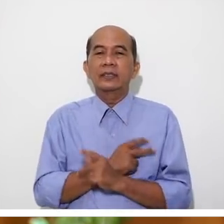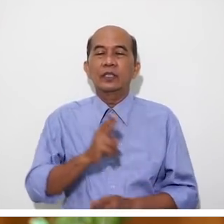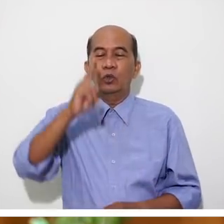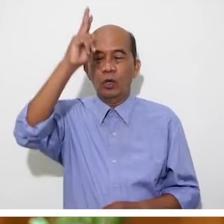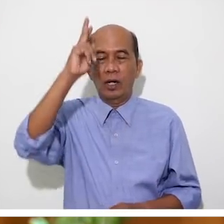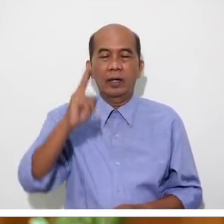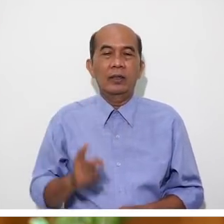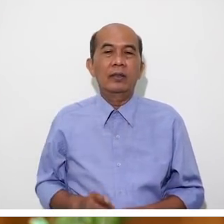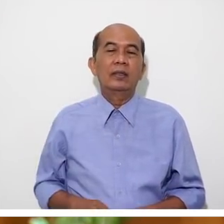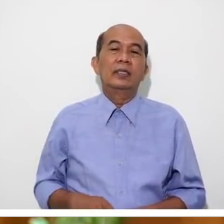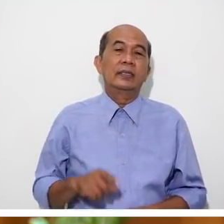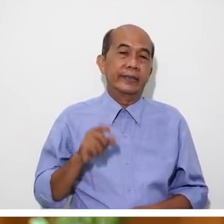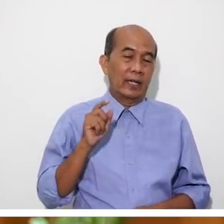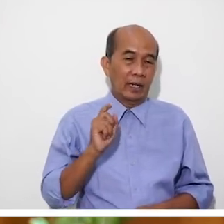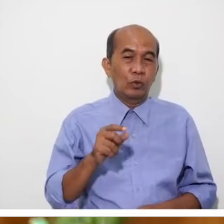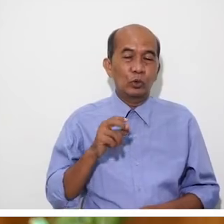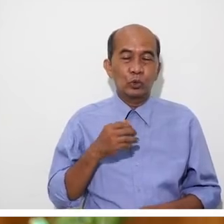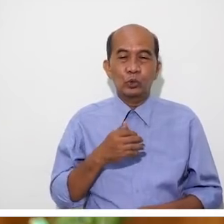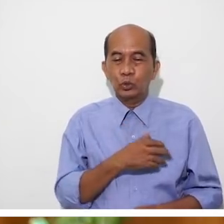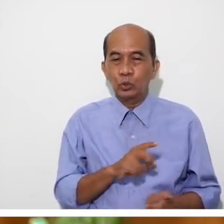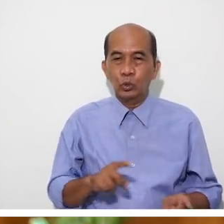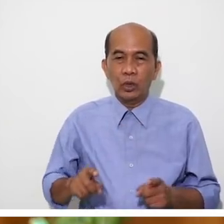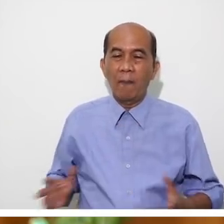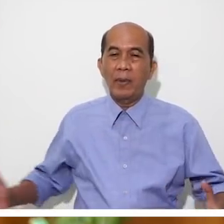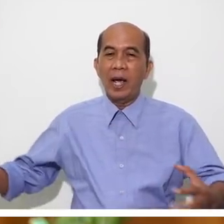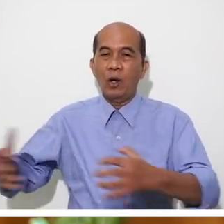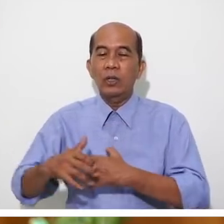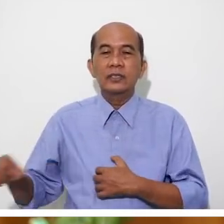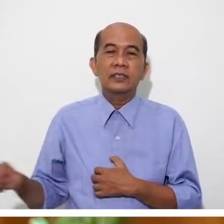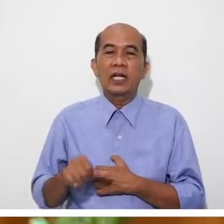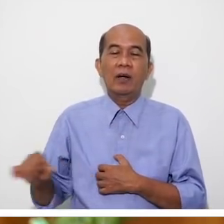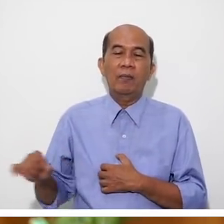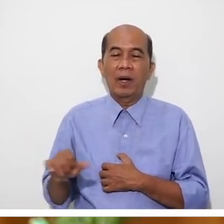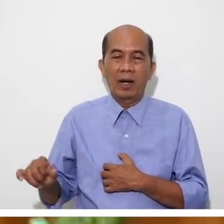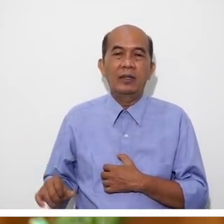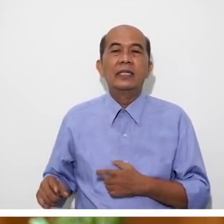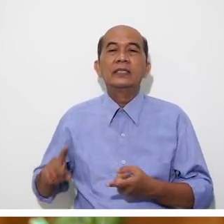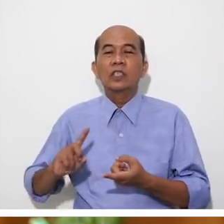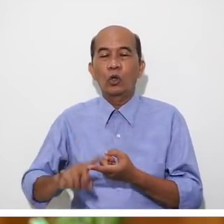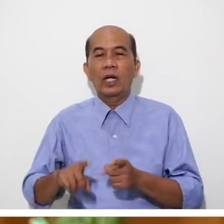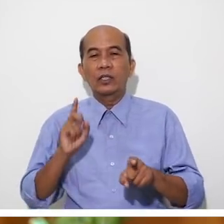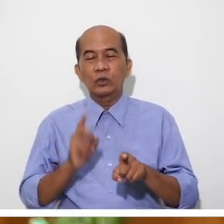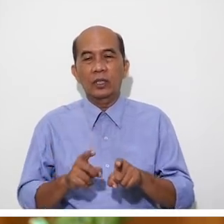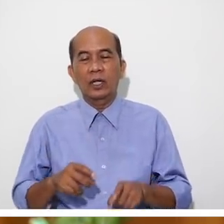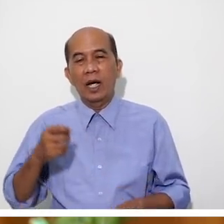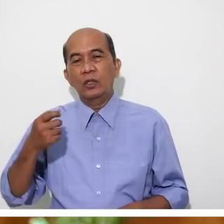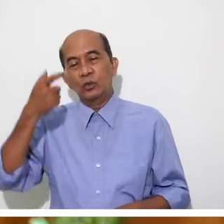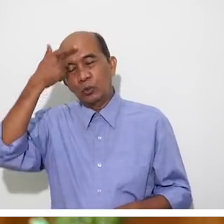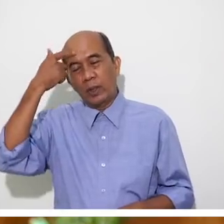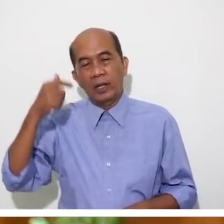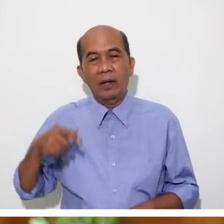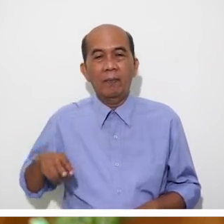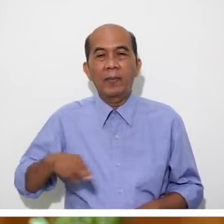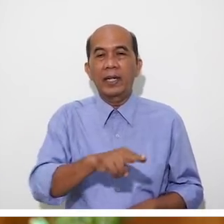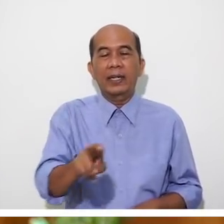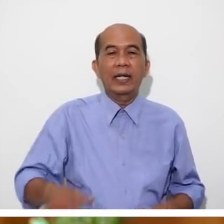ingin saudara merangkul sesama saudara. Sama seperti Tuhan juga merangkul mereka semua agar mereka hidup di